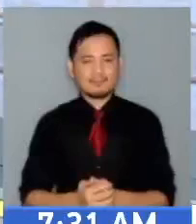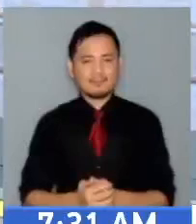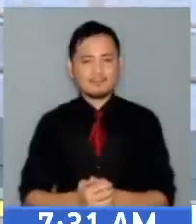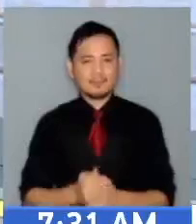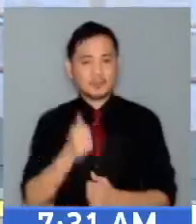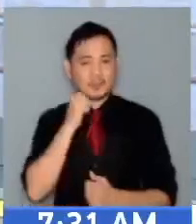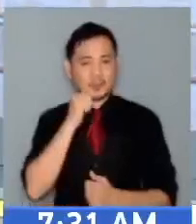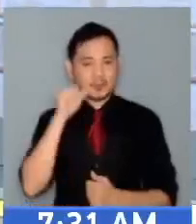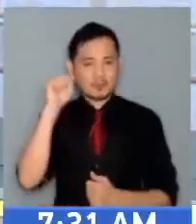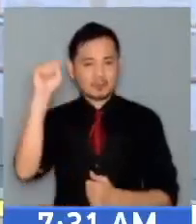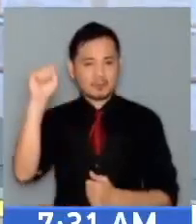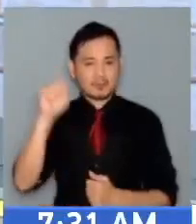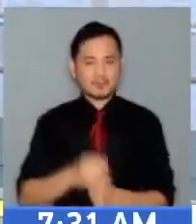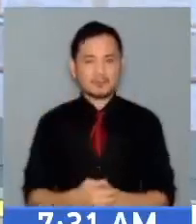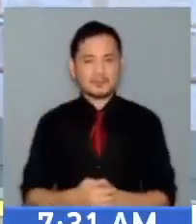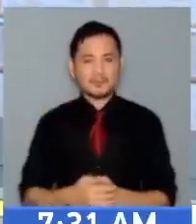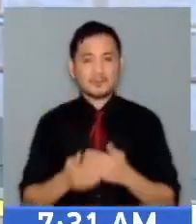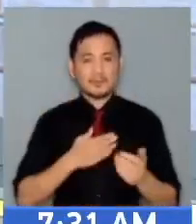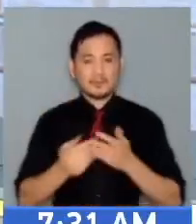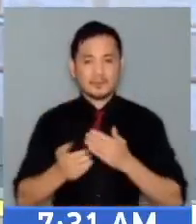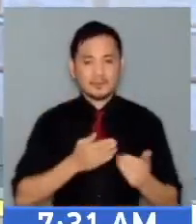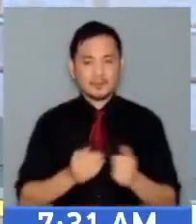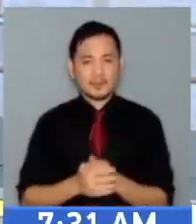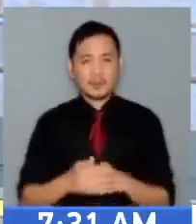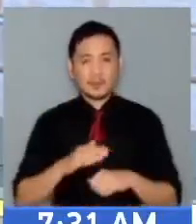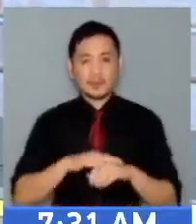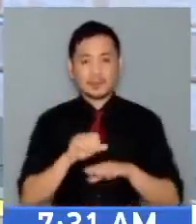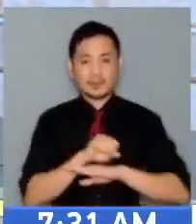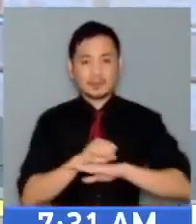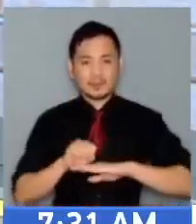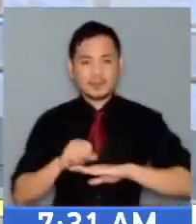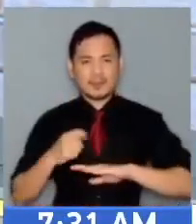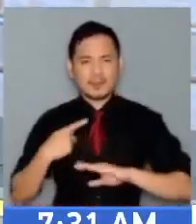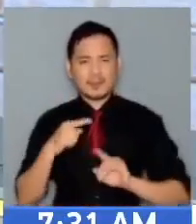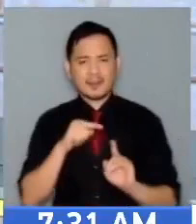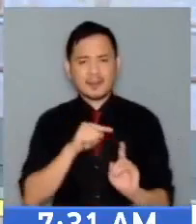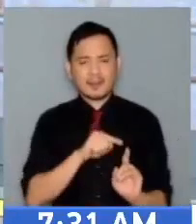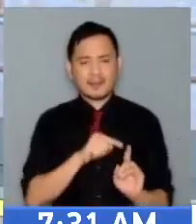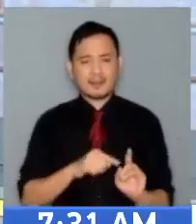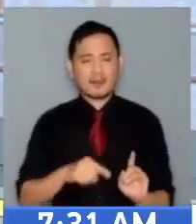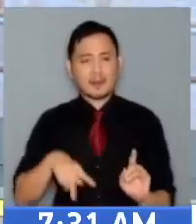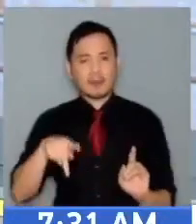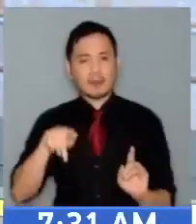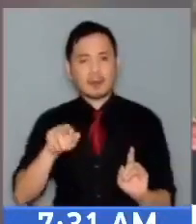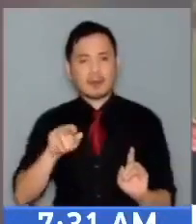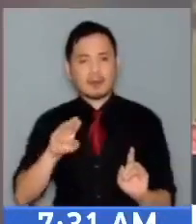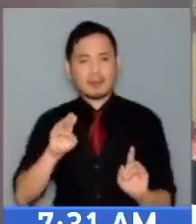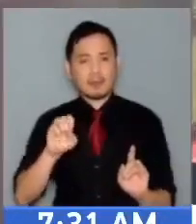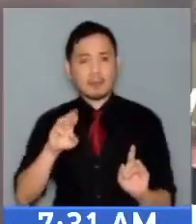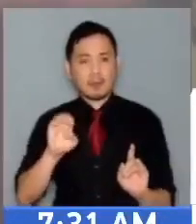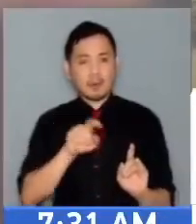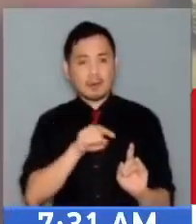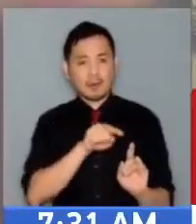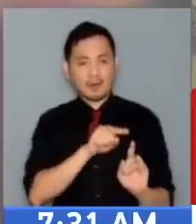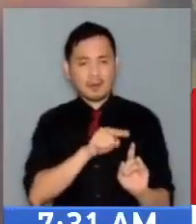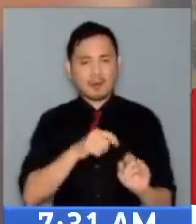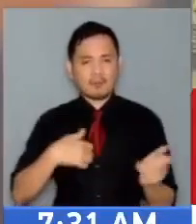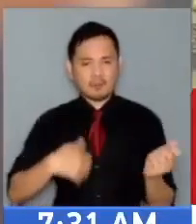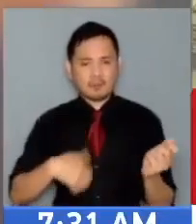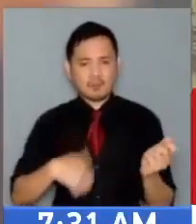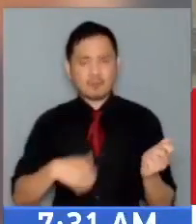Samantala, unexpected ang nakakollab on stage ng American rock band, Paramore. Sa part ng kanilang tour sa San Francisco, California sa